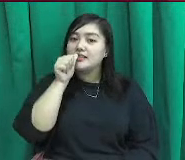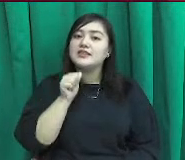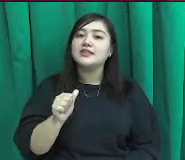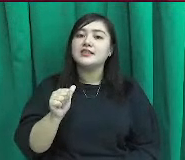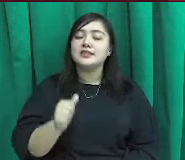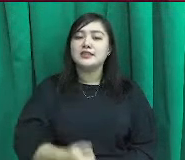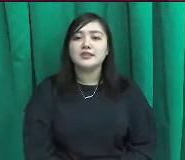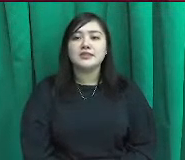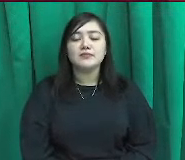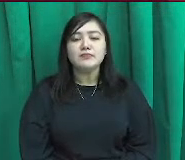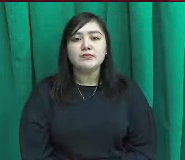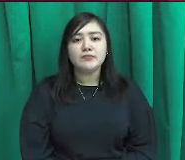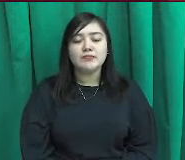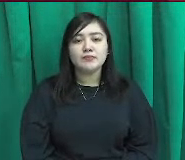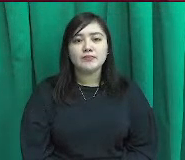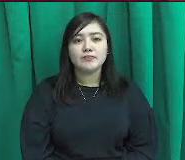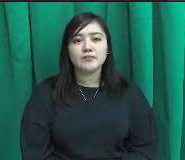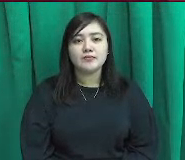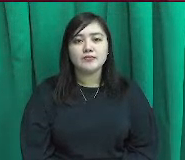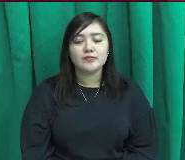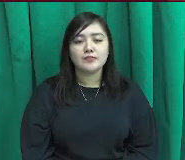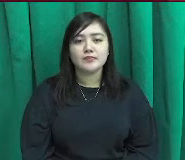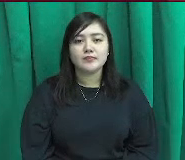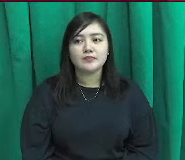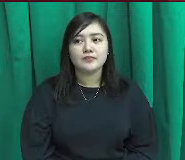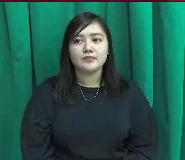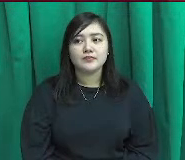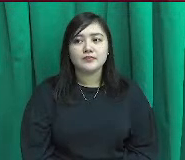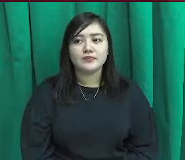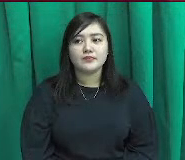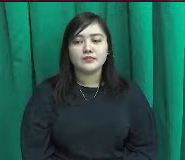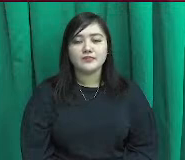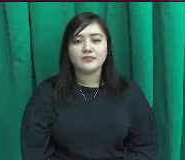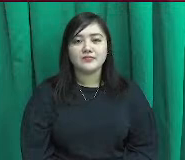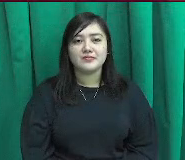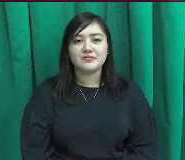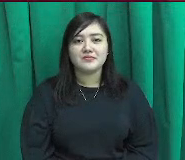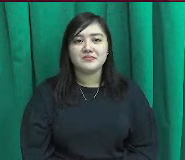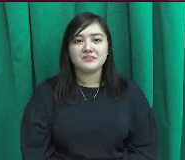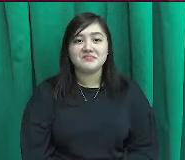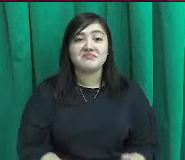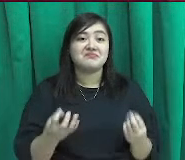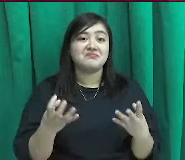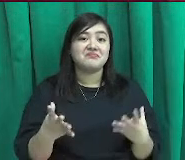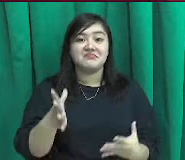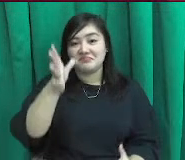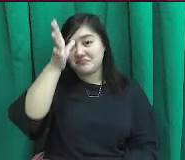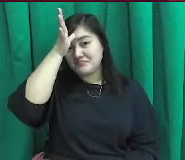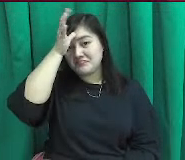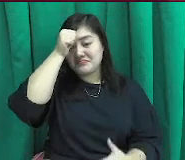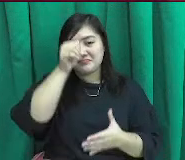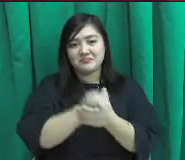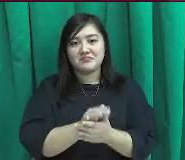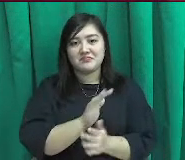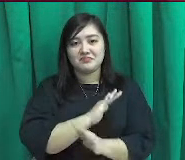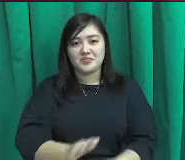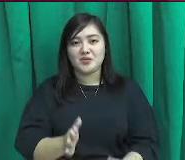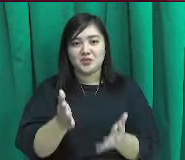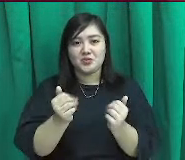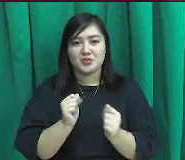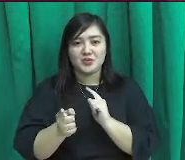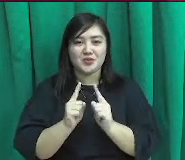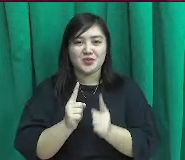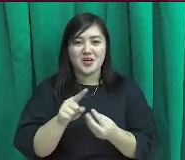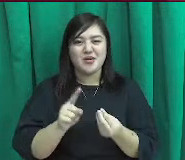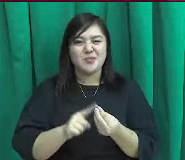pinakaayaw na ayaw ng isang leader ng tahanan na pag-usapan yung temperance, no? At yun yung sinasabi ko, Brother Rudy,